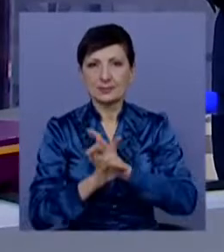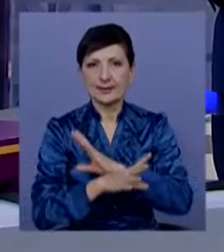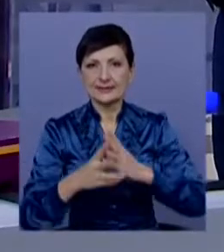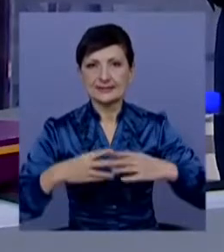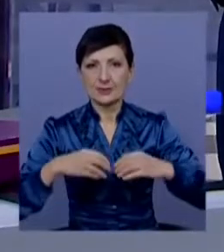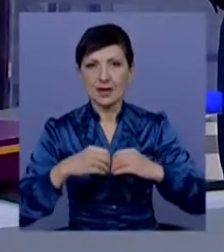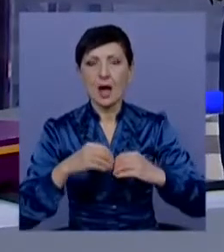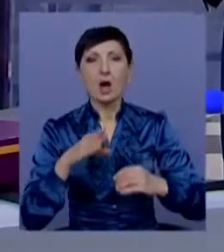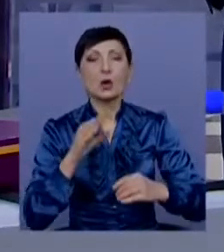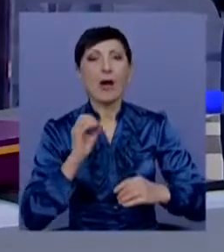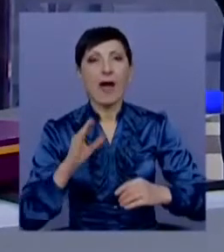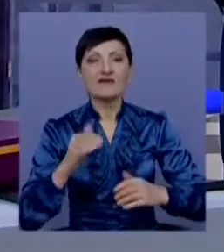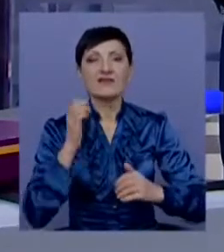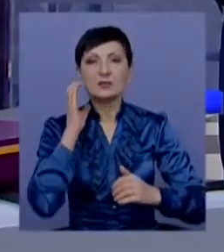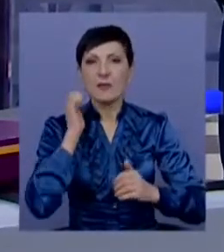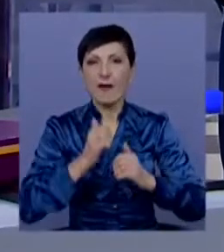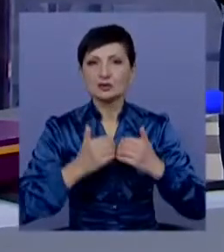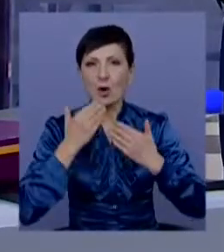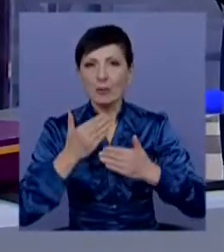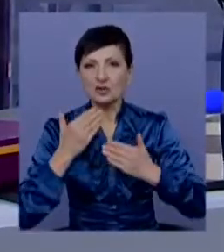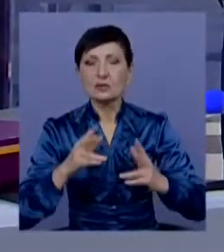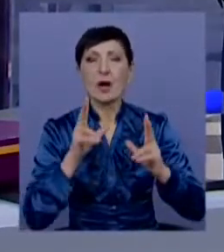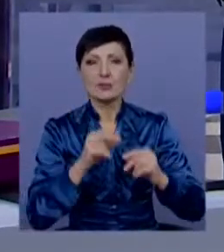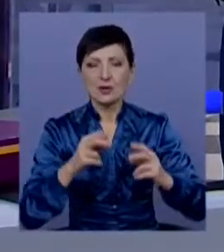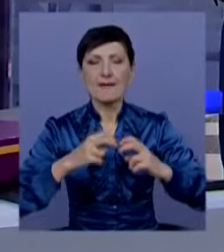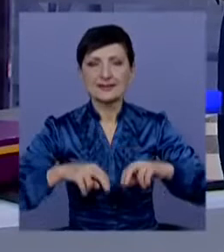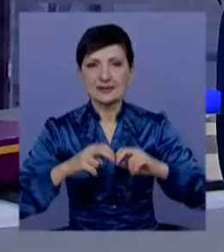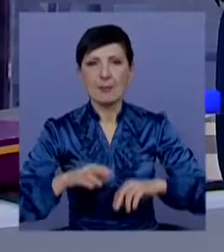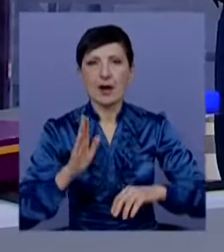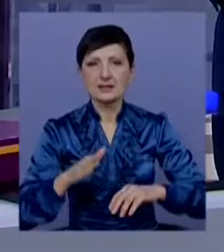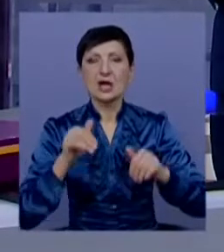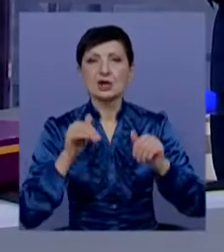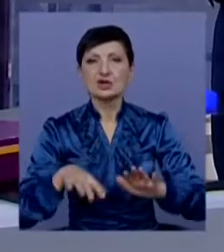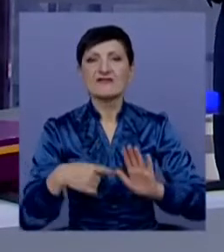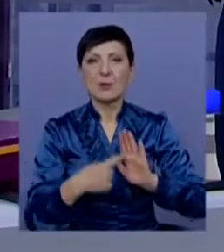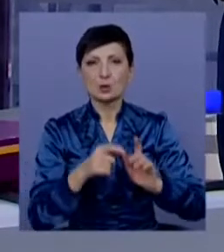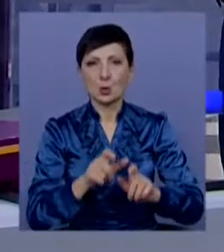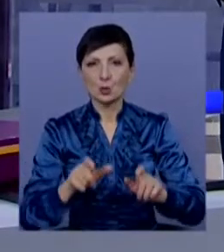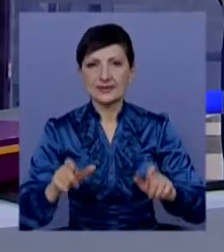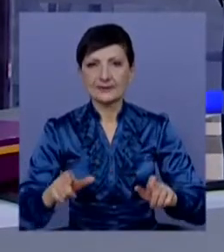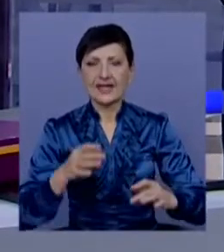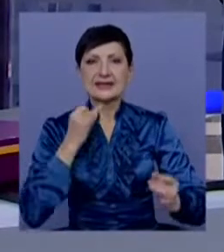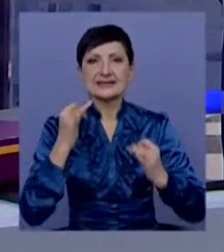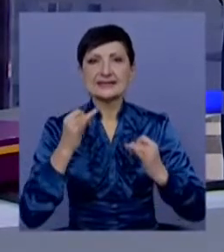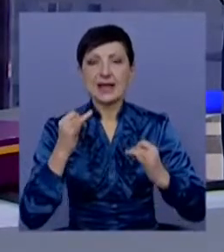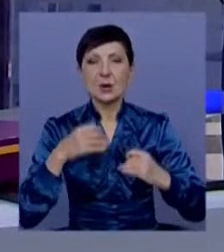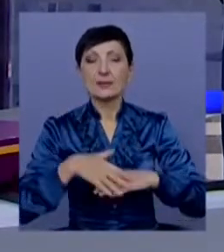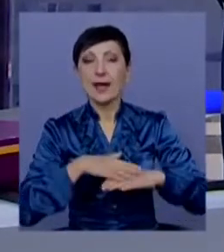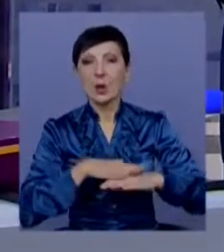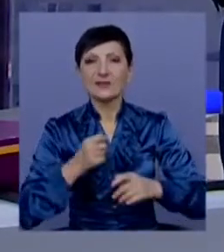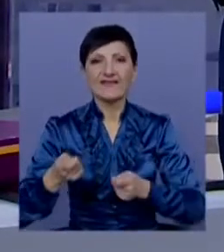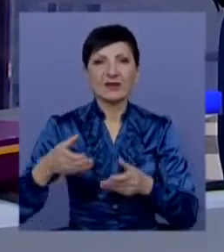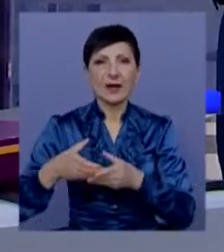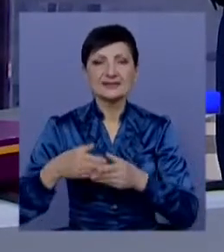Санжар Тогай выслушал каждое обращение, пообещал во всем разобраться и решить вопросы горожан. За диалогом народа и